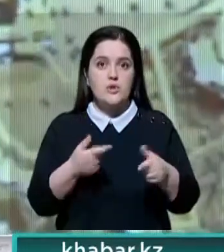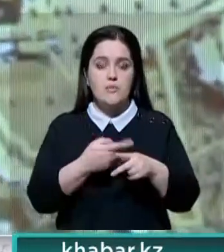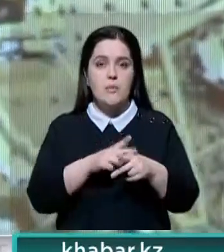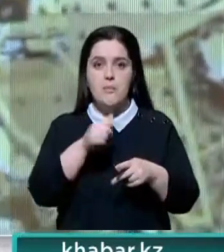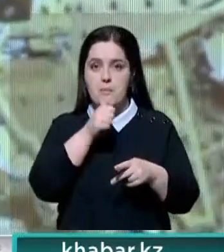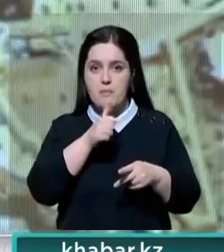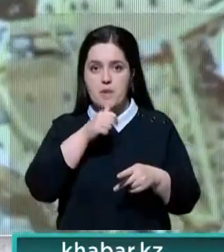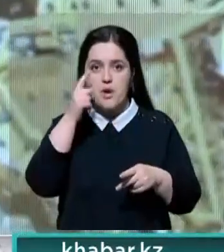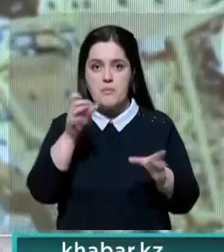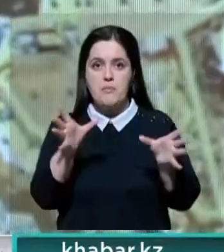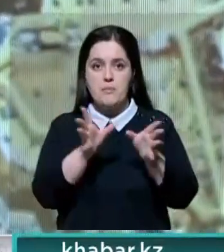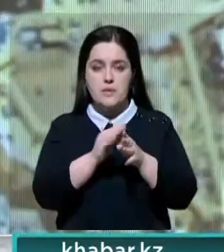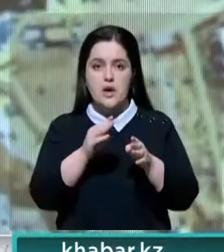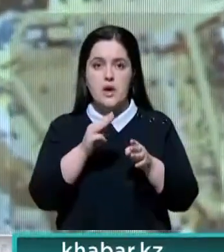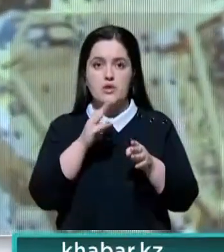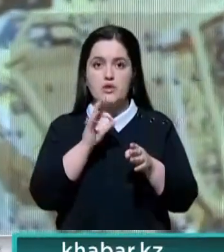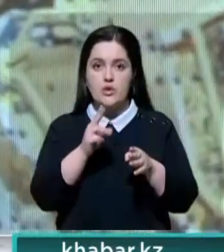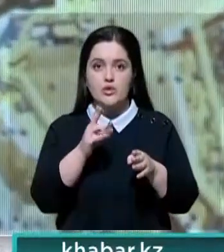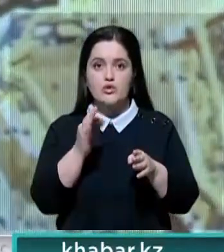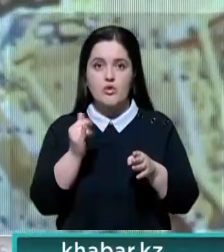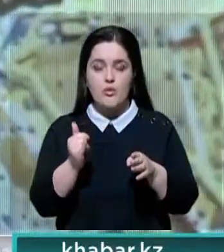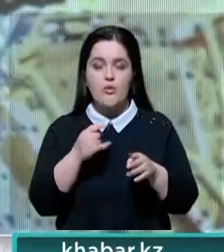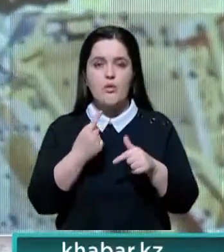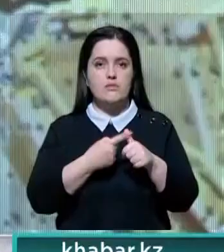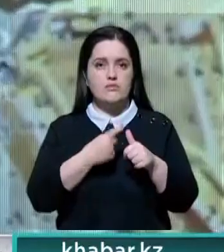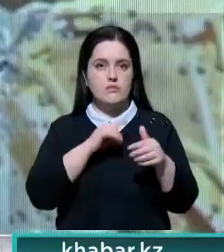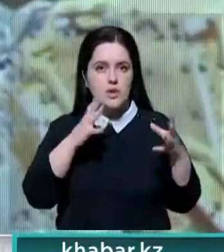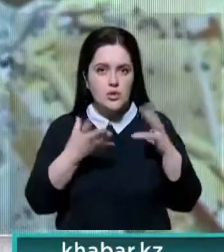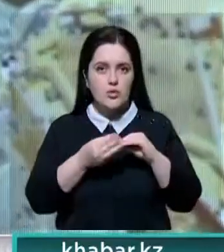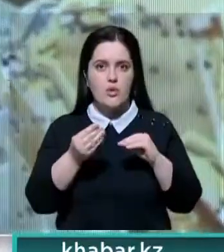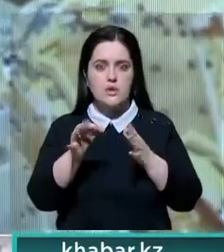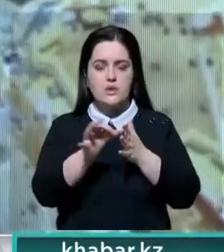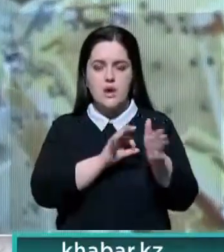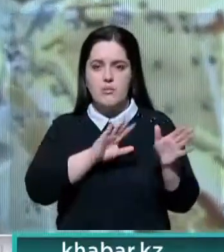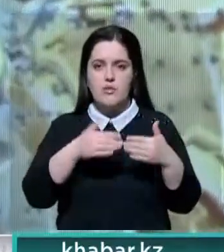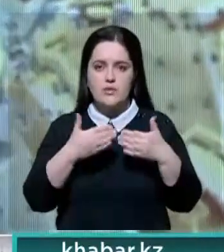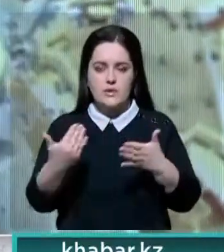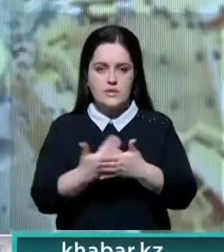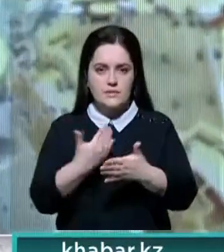попробуем спрогнозировать вместе с экспертами в нашем ток-шоу «Итоги». Не пропустите сразу же после этого выпуска новостей.